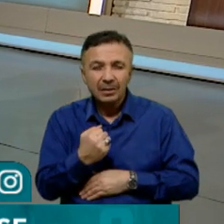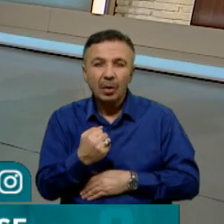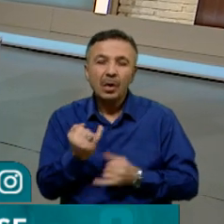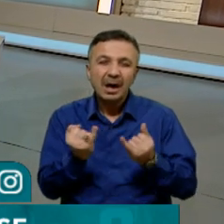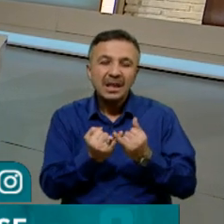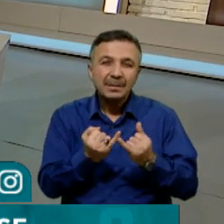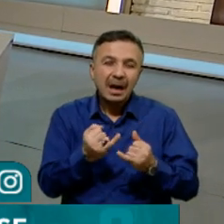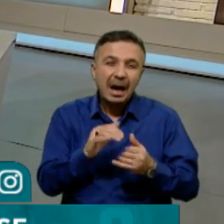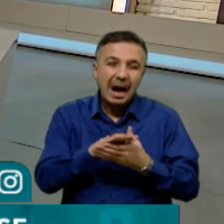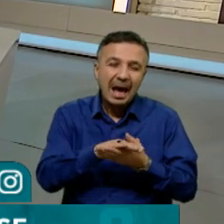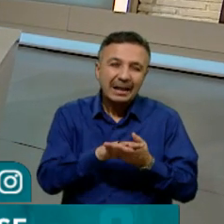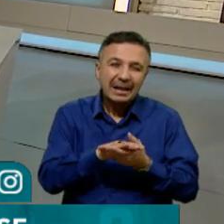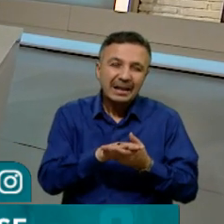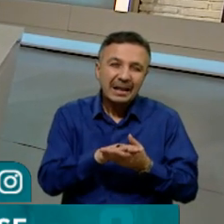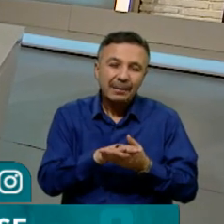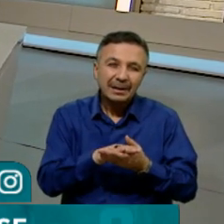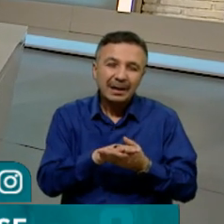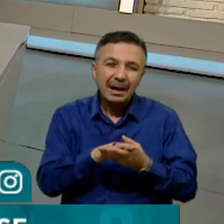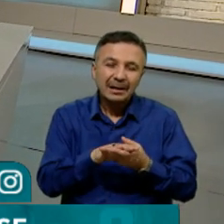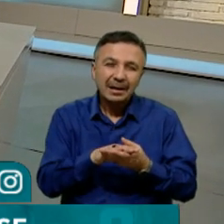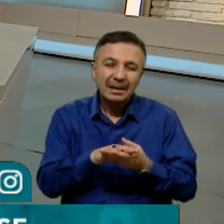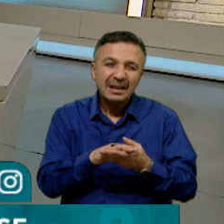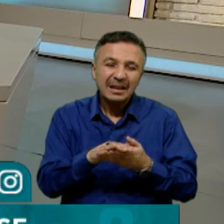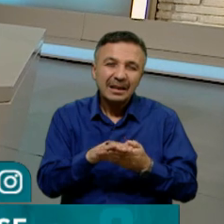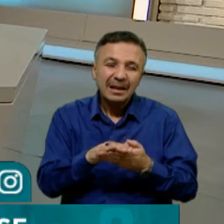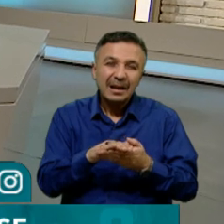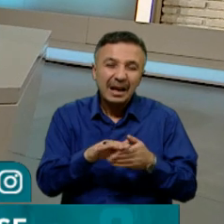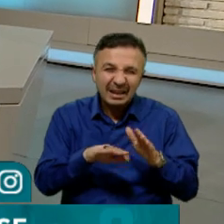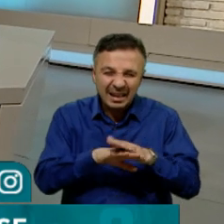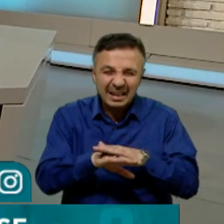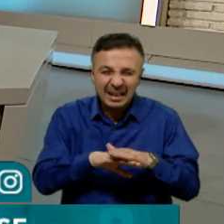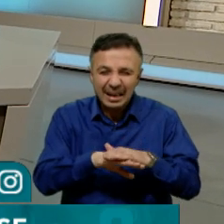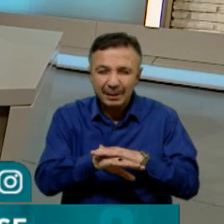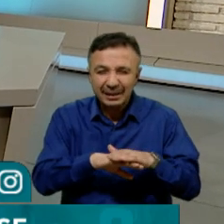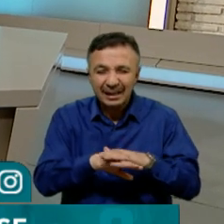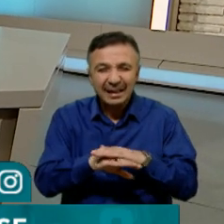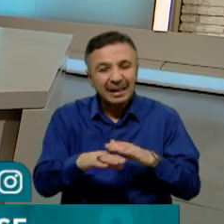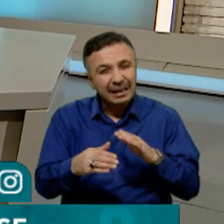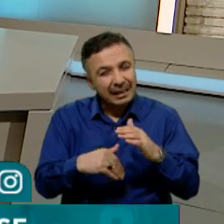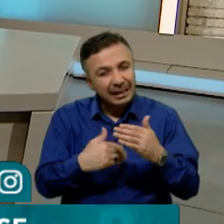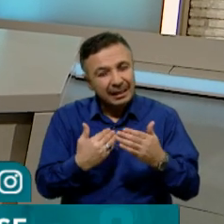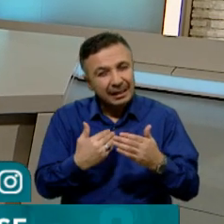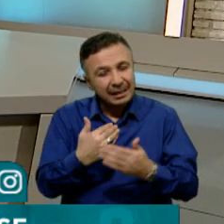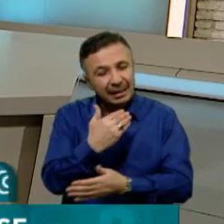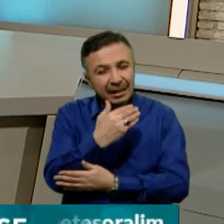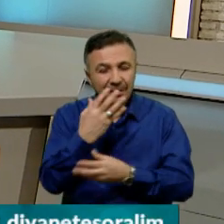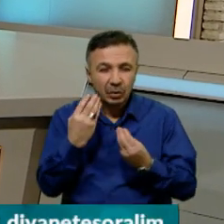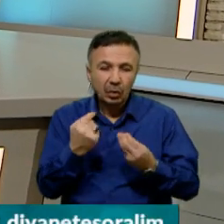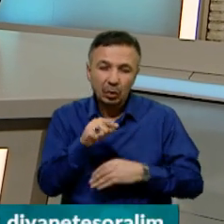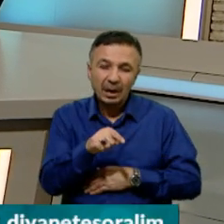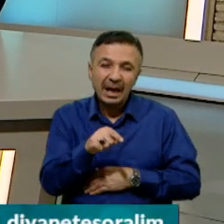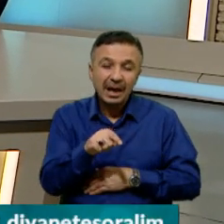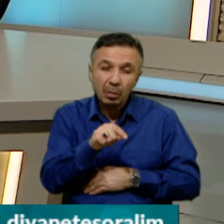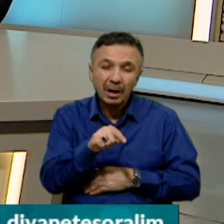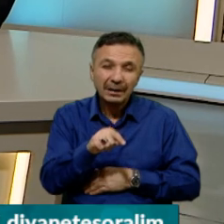yardımcı olur Ve Allah'ın izniyle daha güzel olur Daha iyi olur Ama bu da sıkıntı